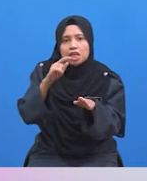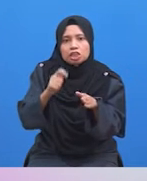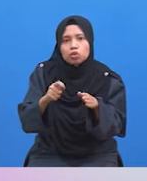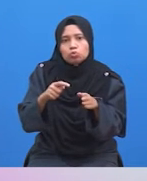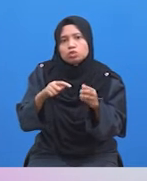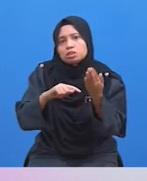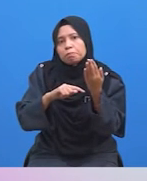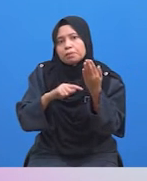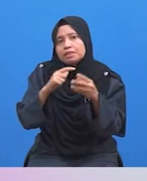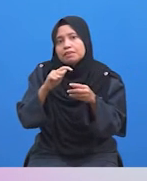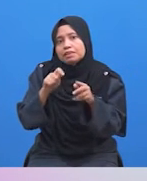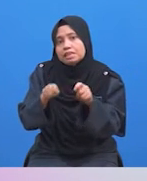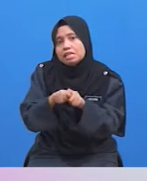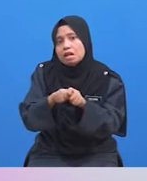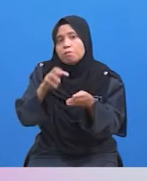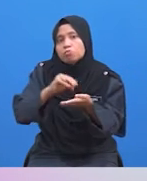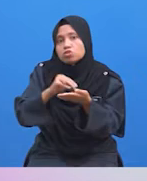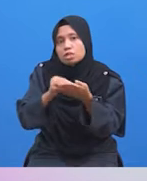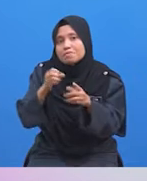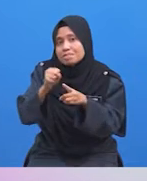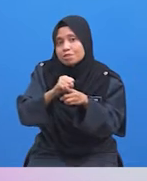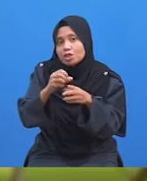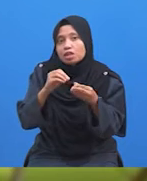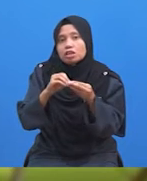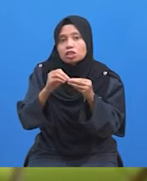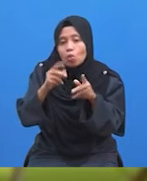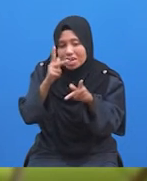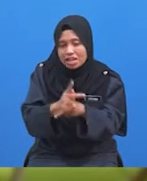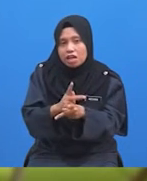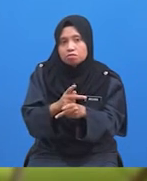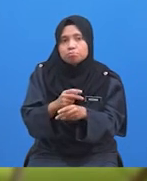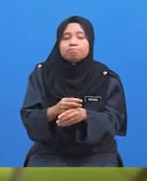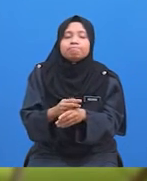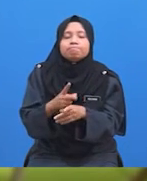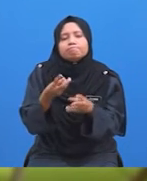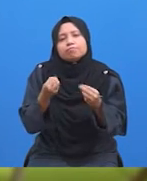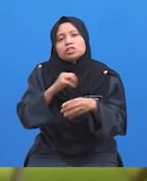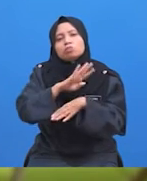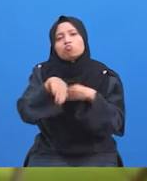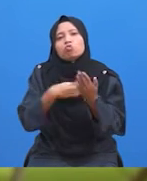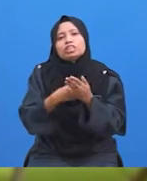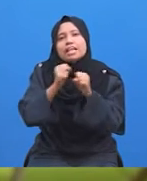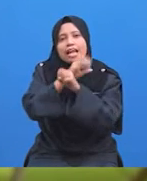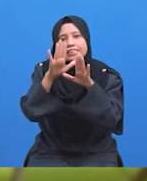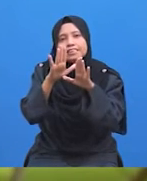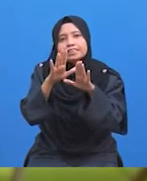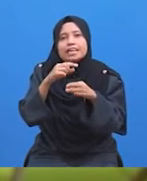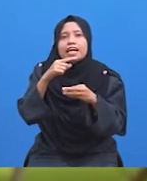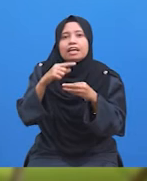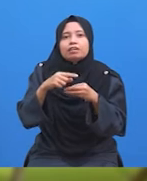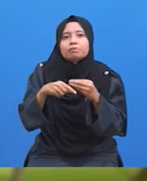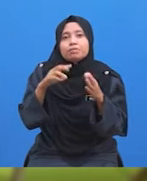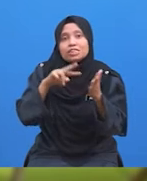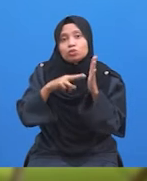seperti bermusim sementara atau ketat Saya harap para pelajar jelas tentang maksud migrasi